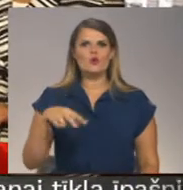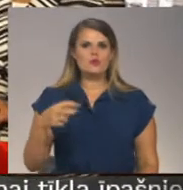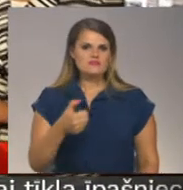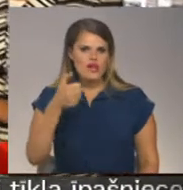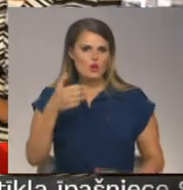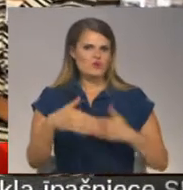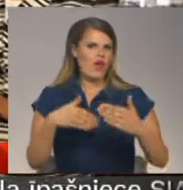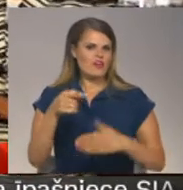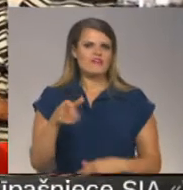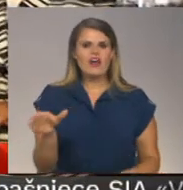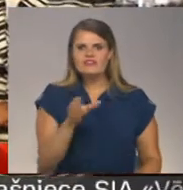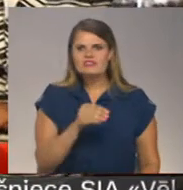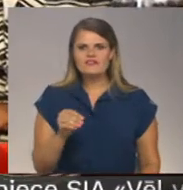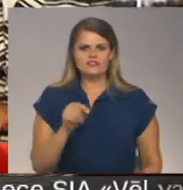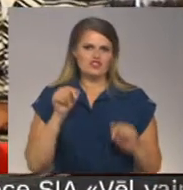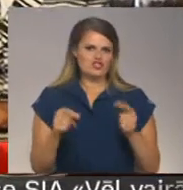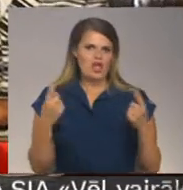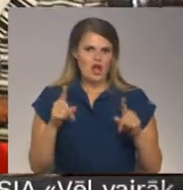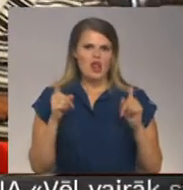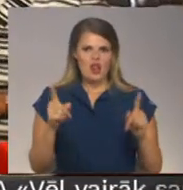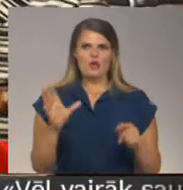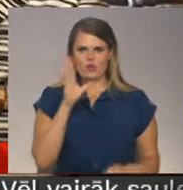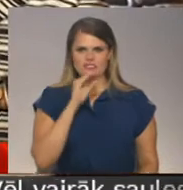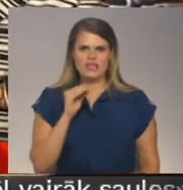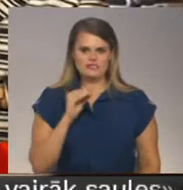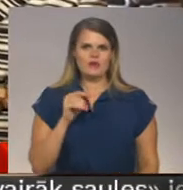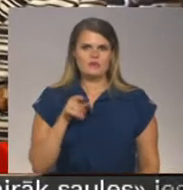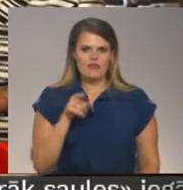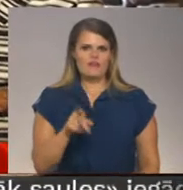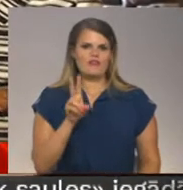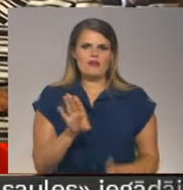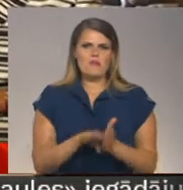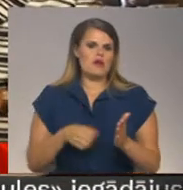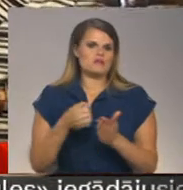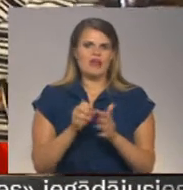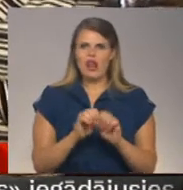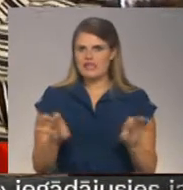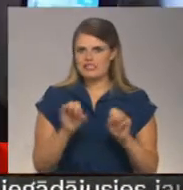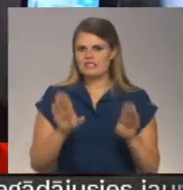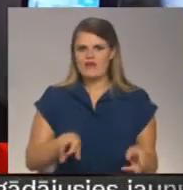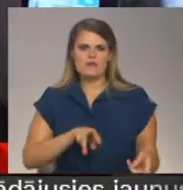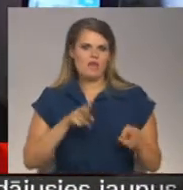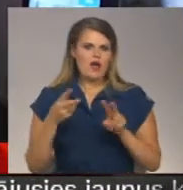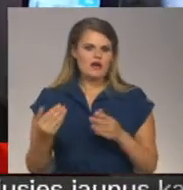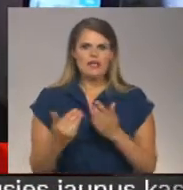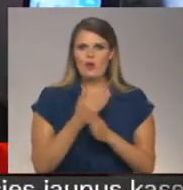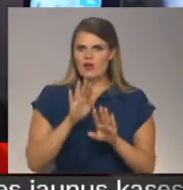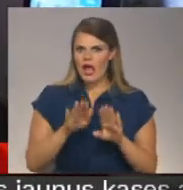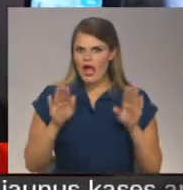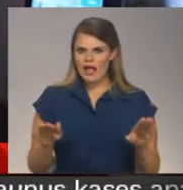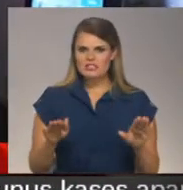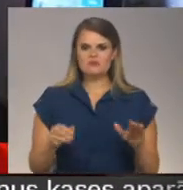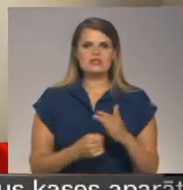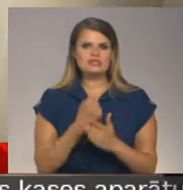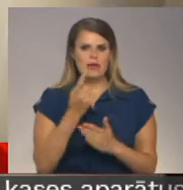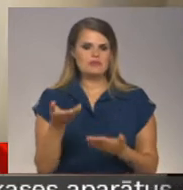un tā tālāk, jo tas viss ir šajos laikos iespējams. Ja, viņa būtībā kā bezgalīgais stāsts var pārvērsties. Jaunā ekspozīcija